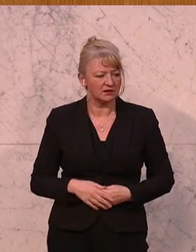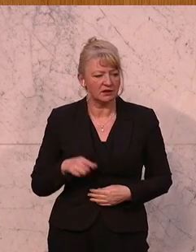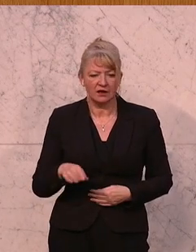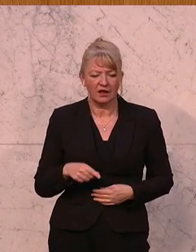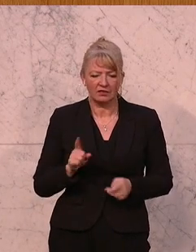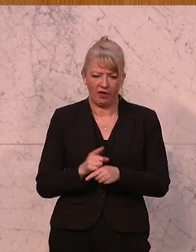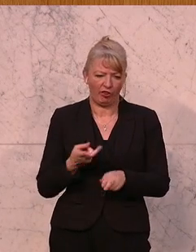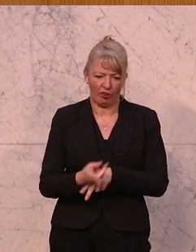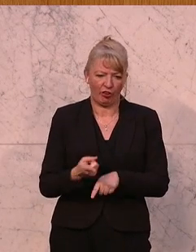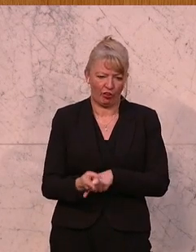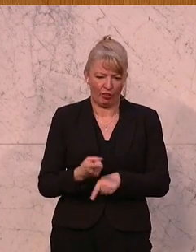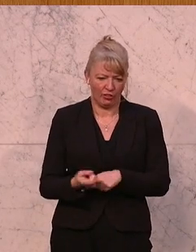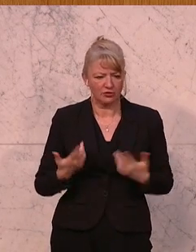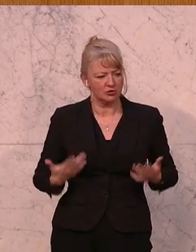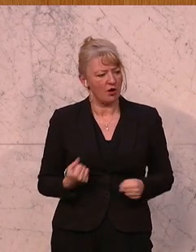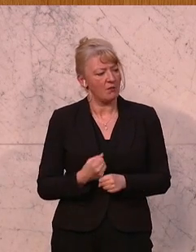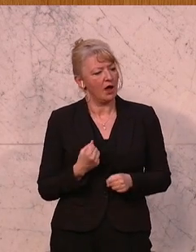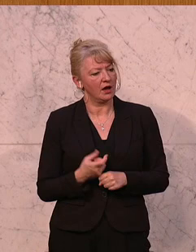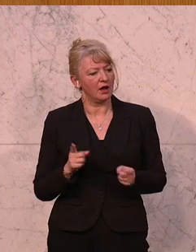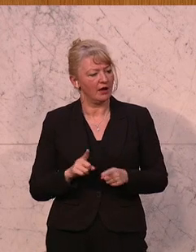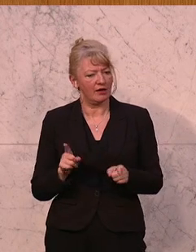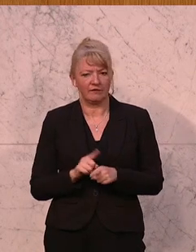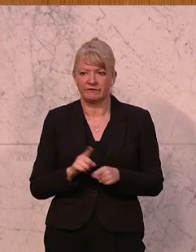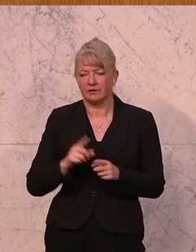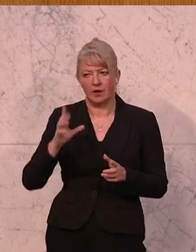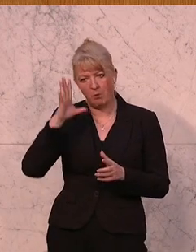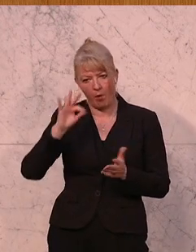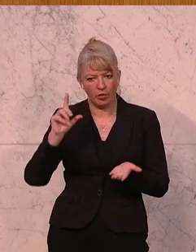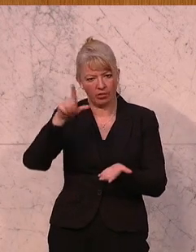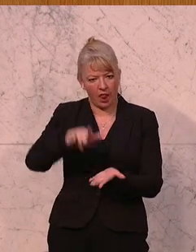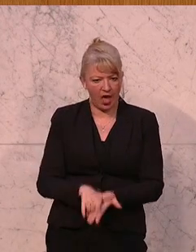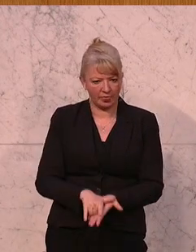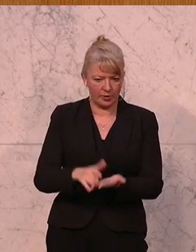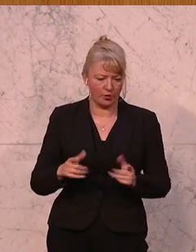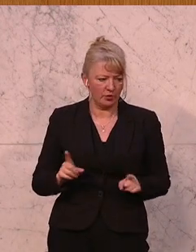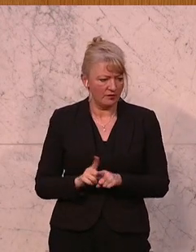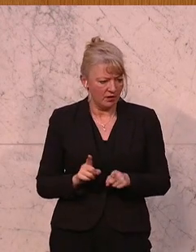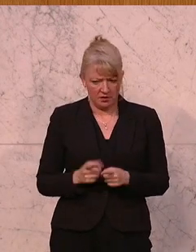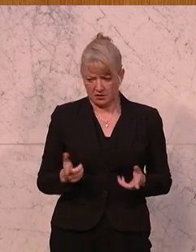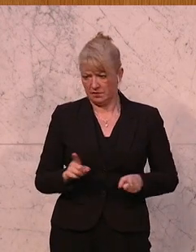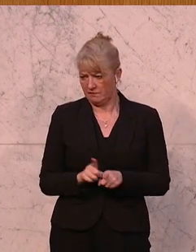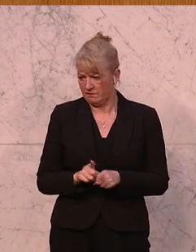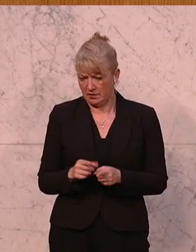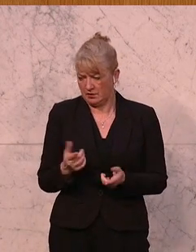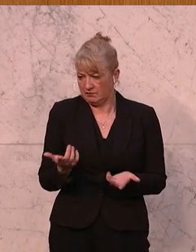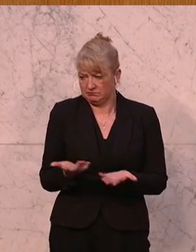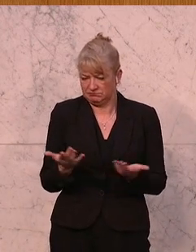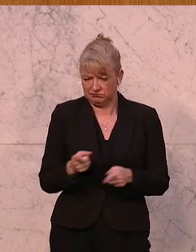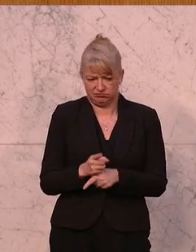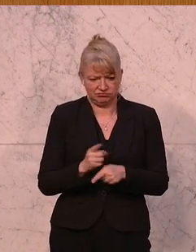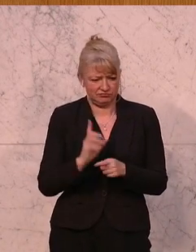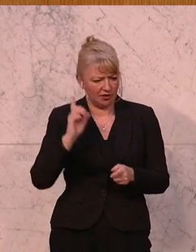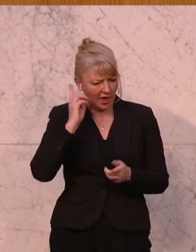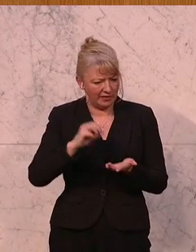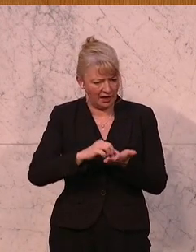eine Frotzelei, so zu tun, als wäre es eine Mondlandung. Eine Frotzelei, so zu tun, als wäre es eine Mondlandung, so eine Handy-App